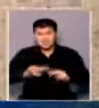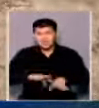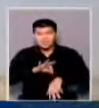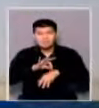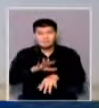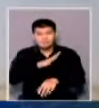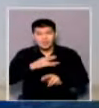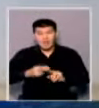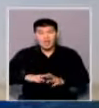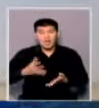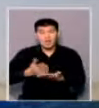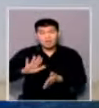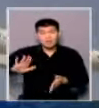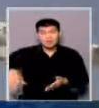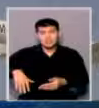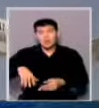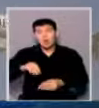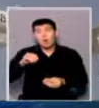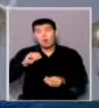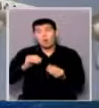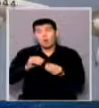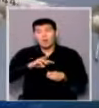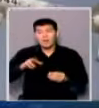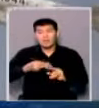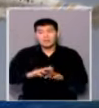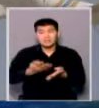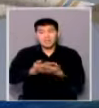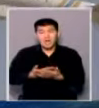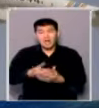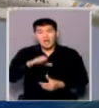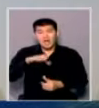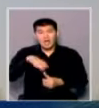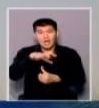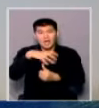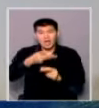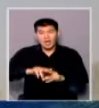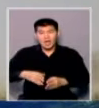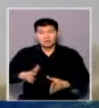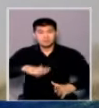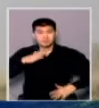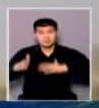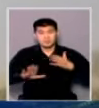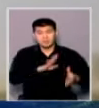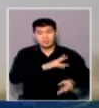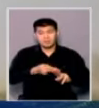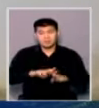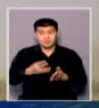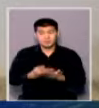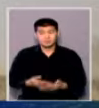өтті. Кейін төрт аяқтылар 10 метр биіктікте қалықтап тұрған тікұшақтан түсіп мінуге жаттықты.